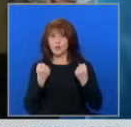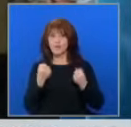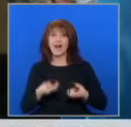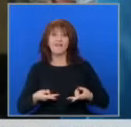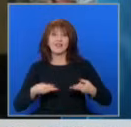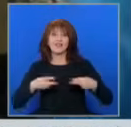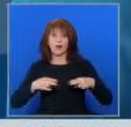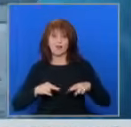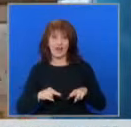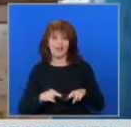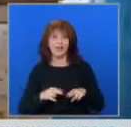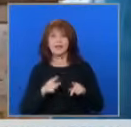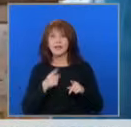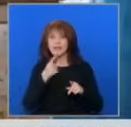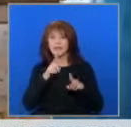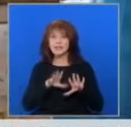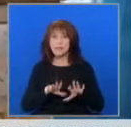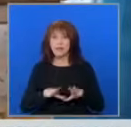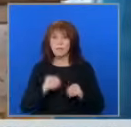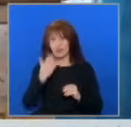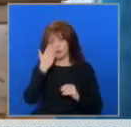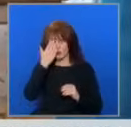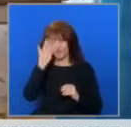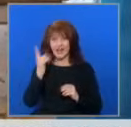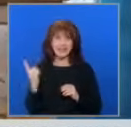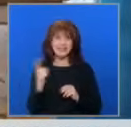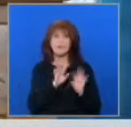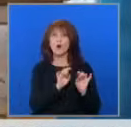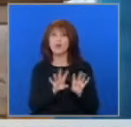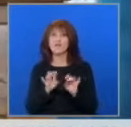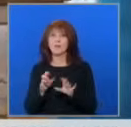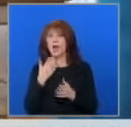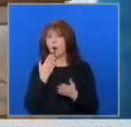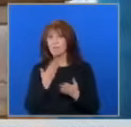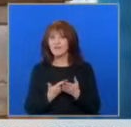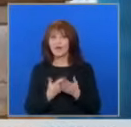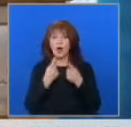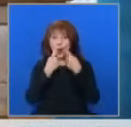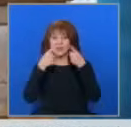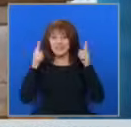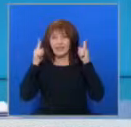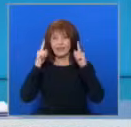възстановяване на патриарха и да се приема за достоверна само информацията, обявена от Светия Синод.